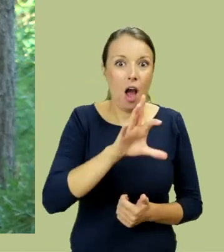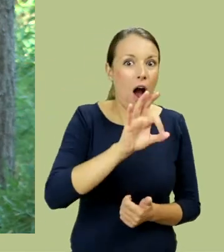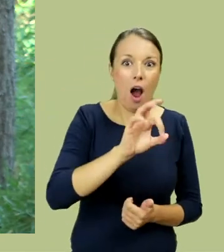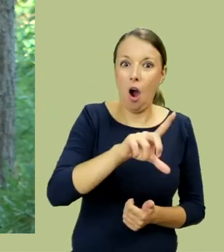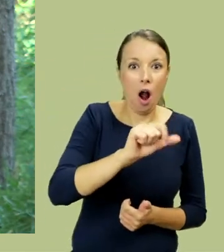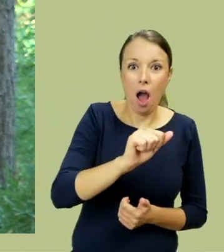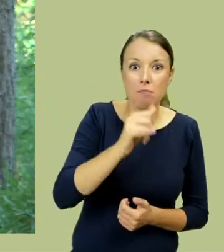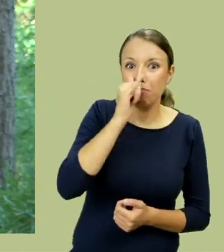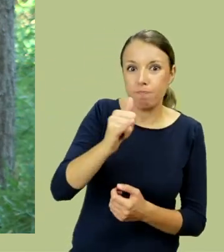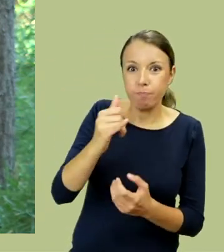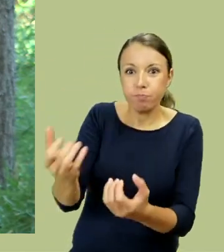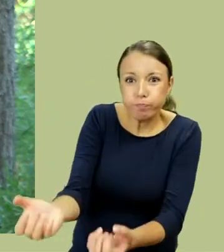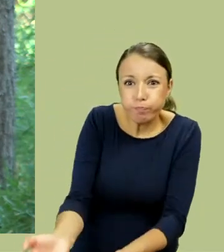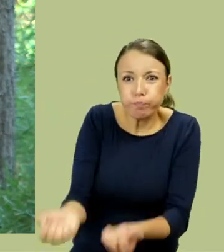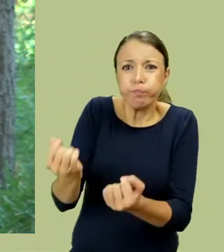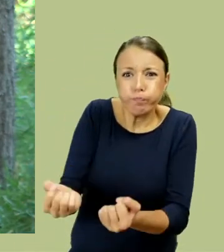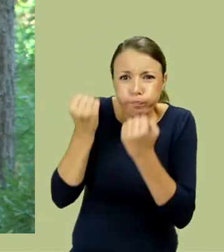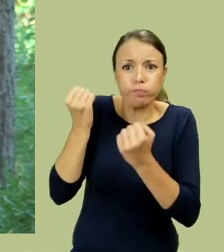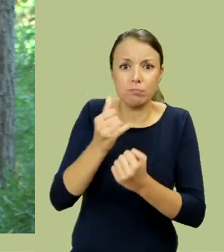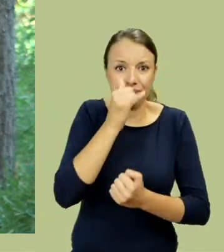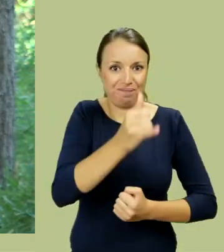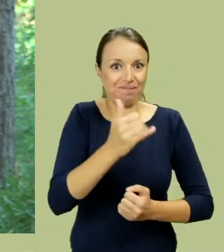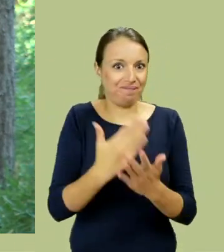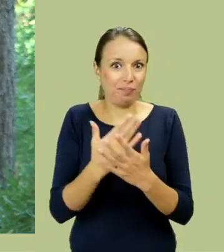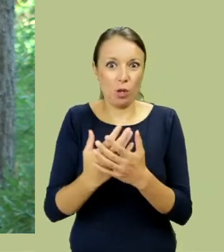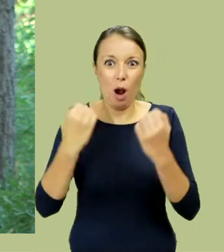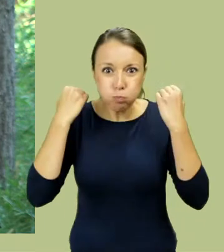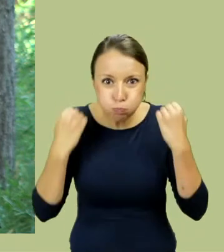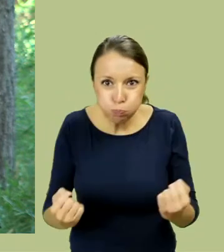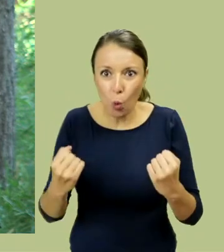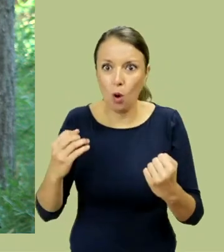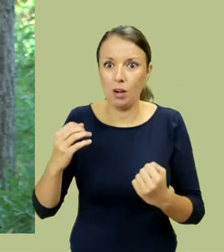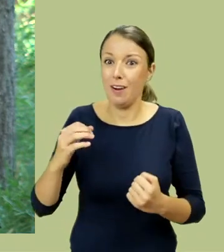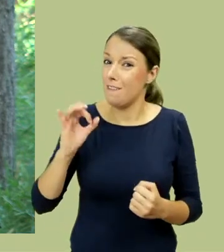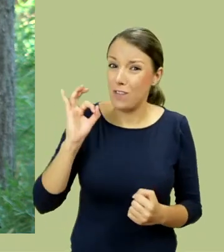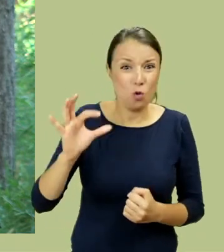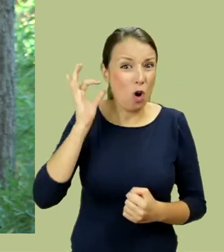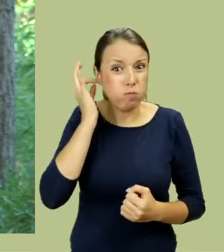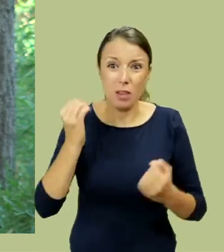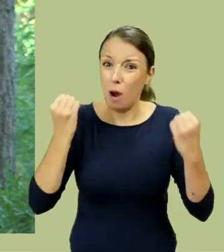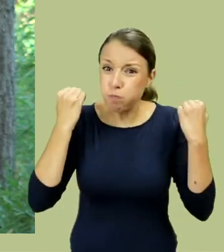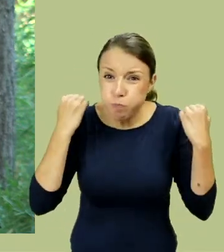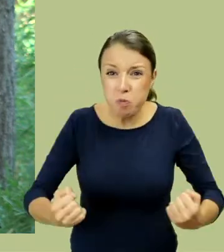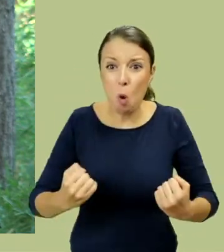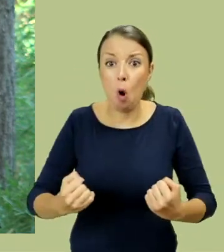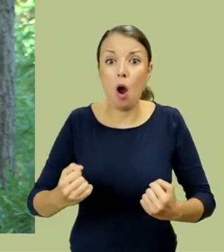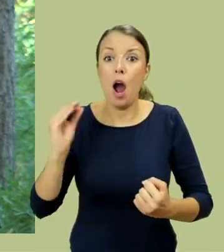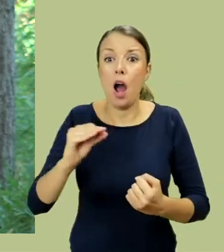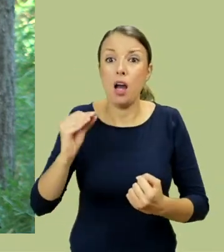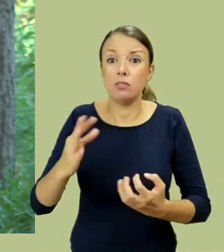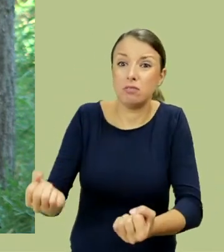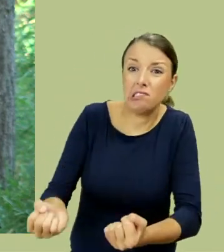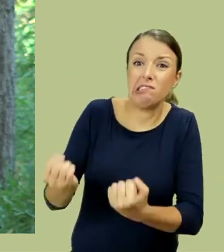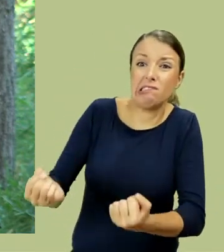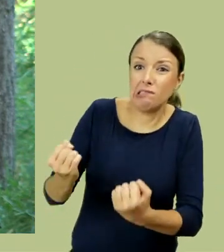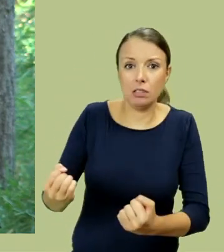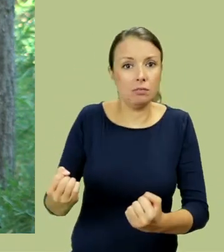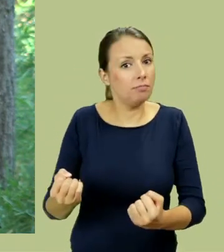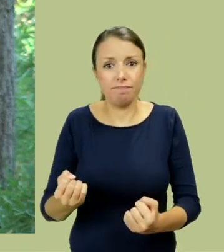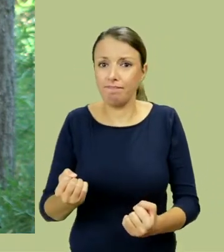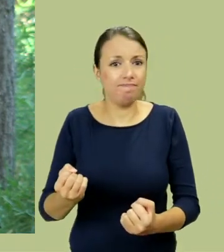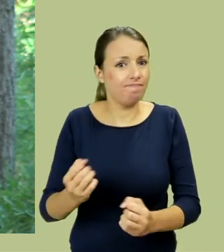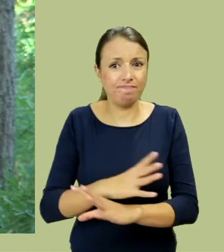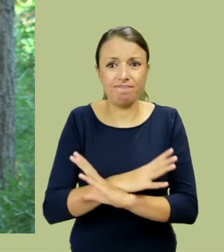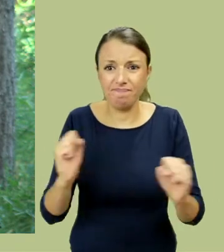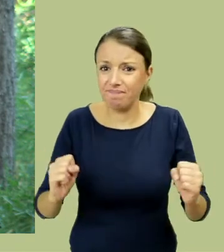była w stanie, była to zbyt ciężka, zbyt wielki ciężar sumaryczny, że tak powiem.